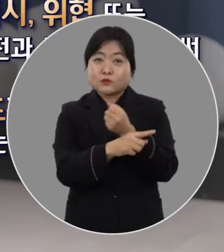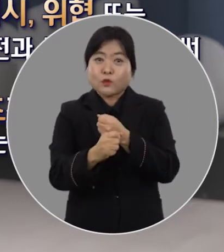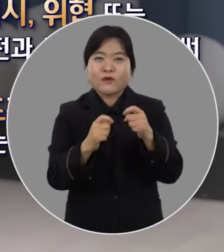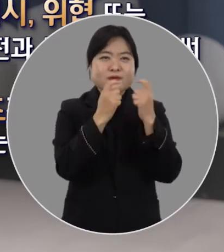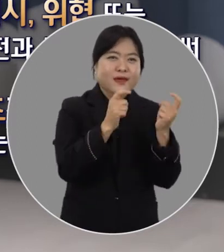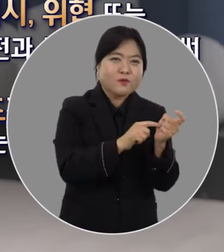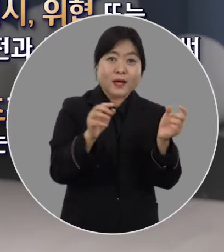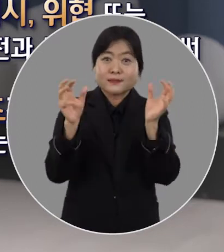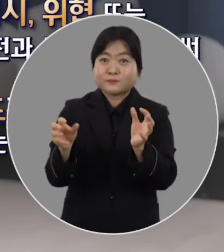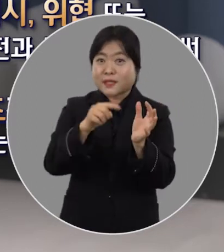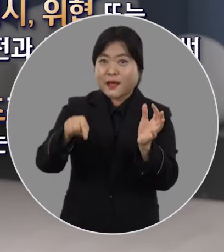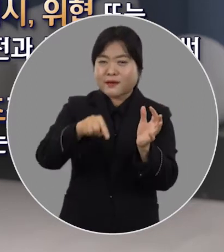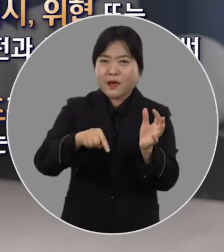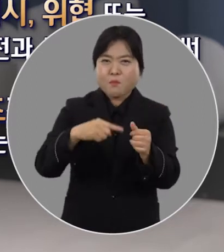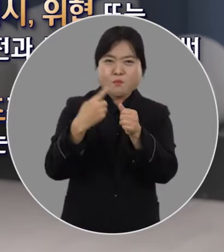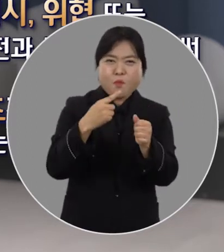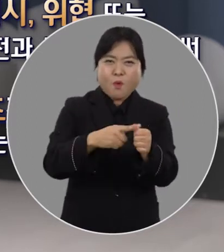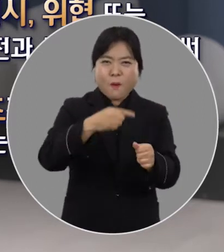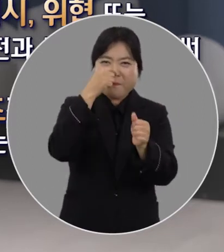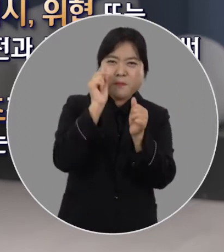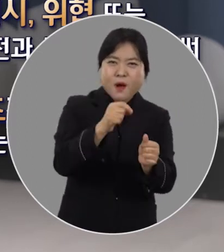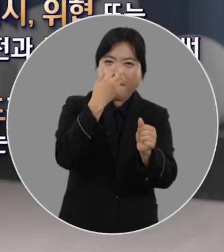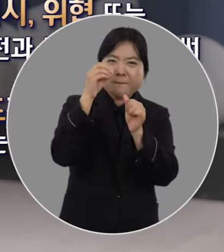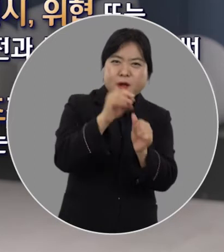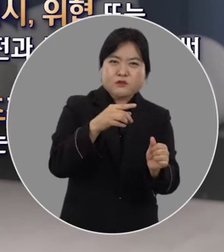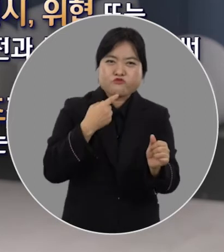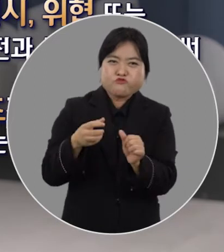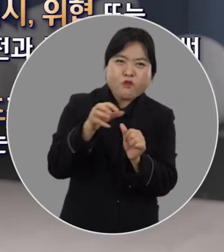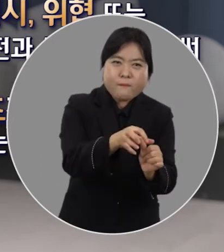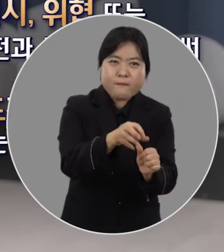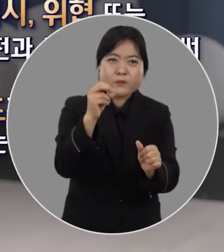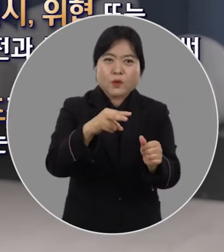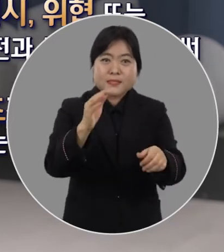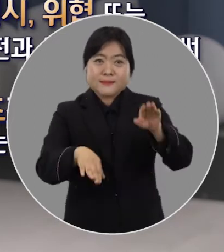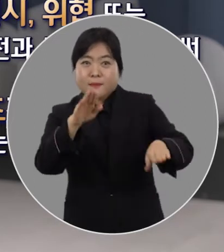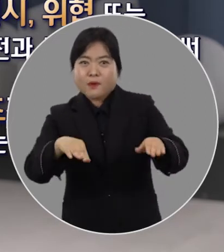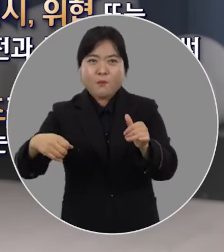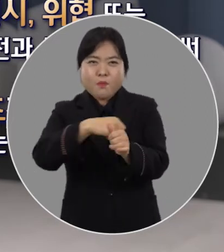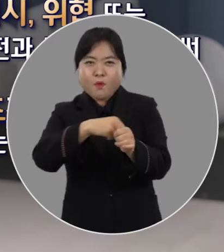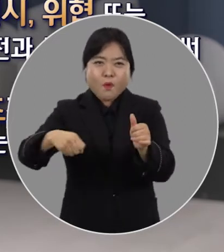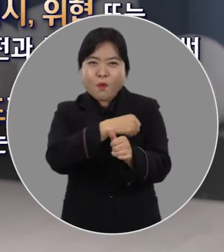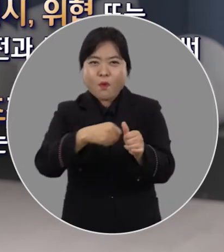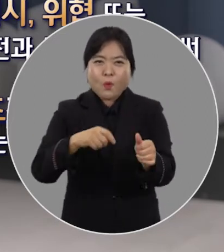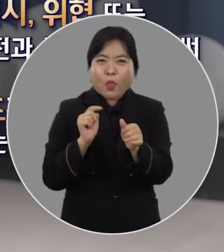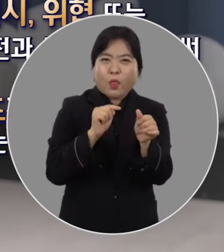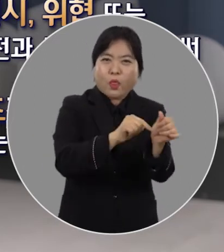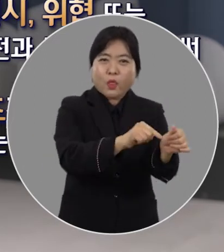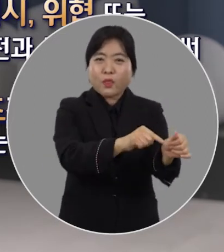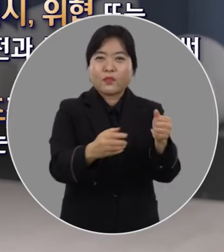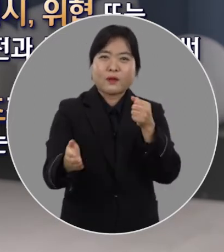개인이나 집단에게 모욕, 비하, 멸시, 위협하거나 차별 폭력의 선정과 선동을